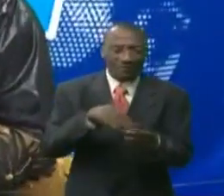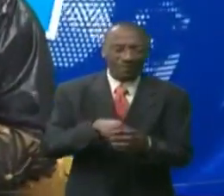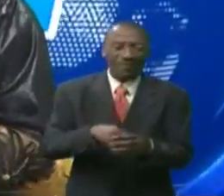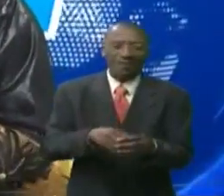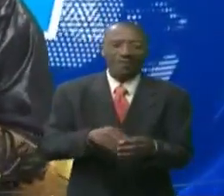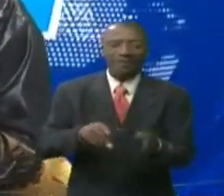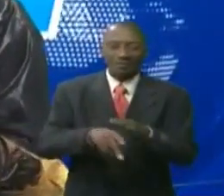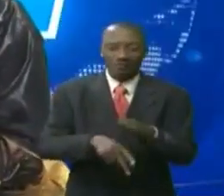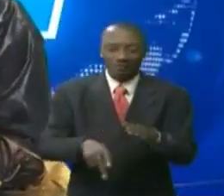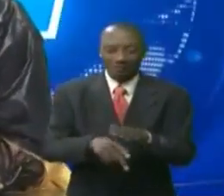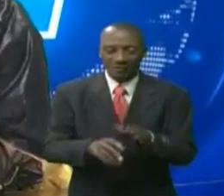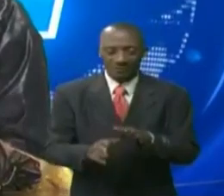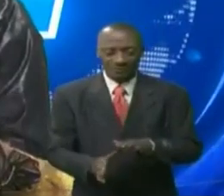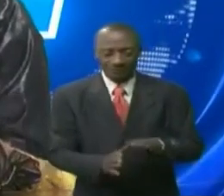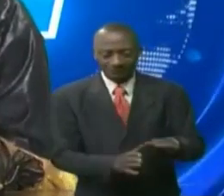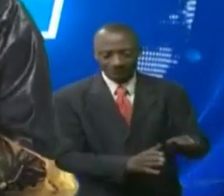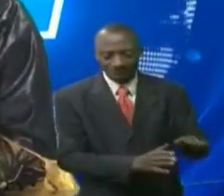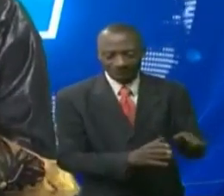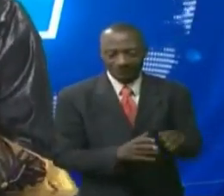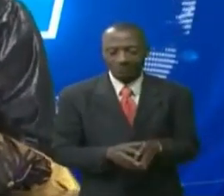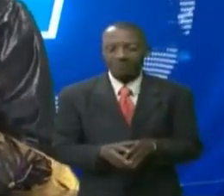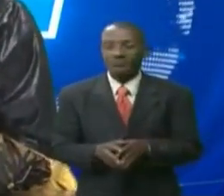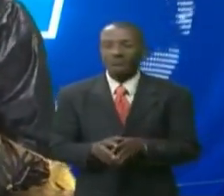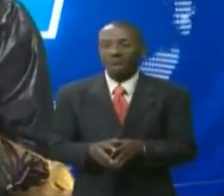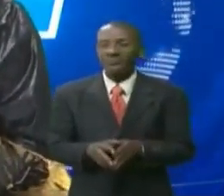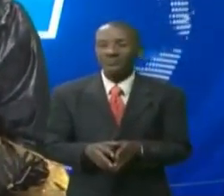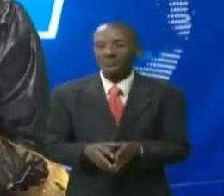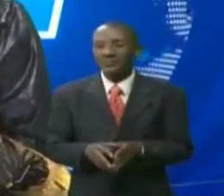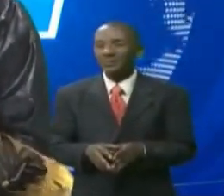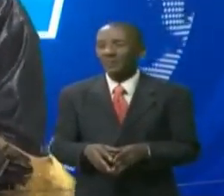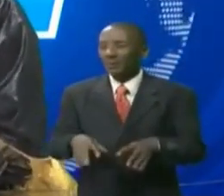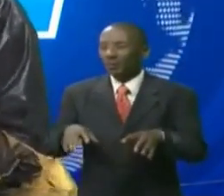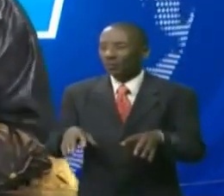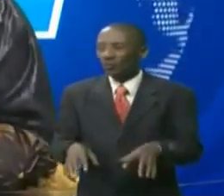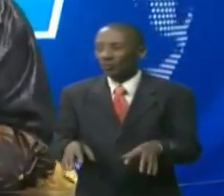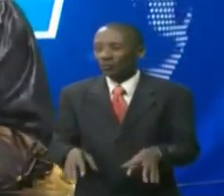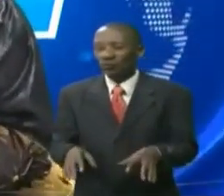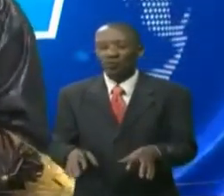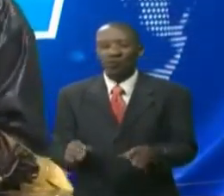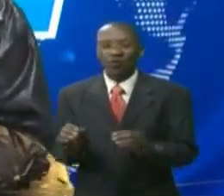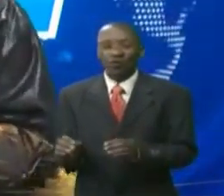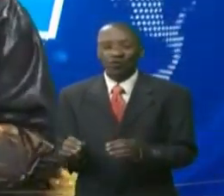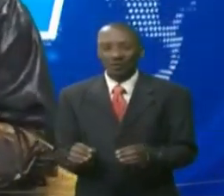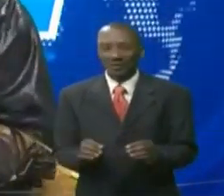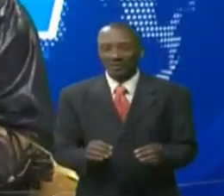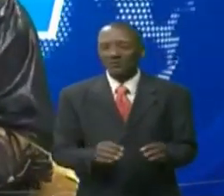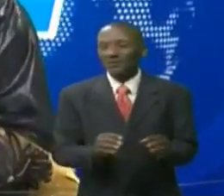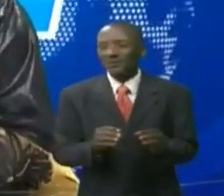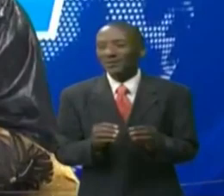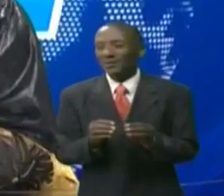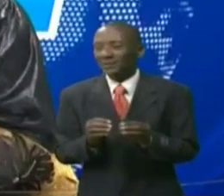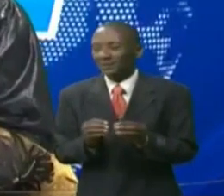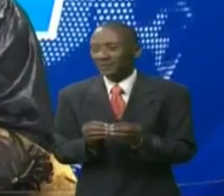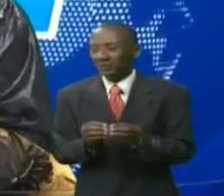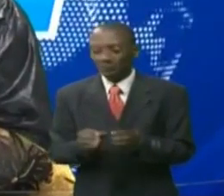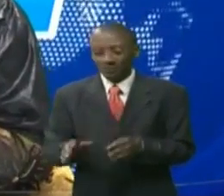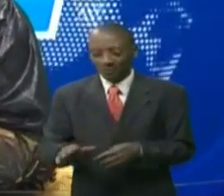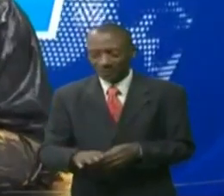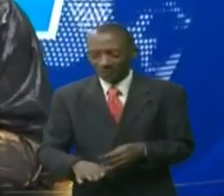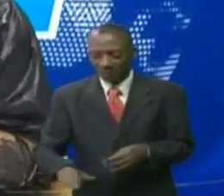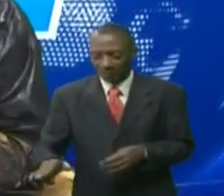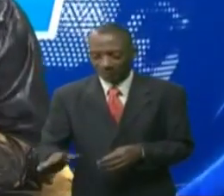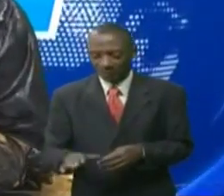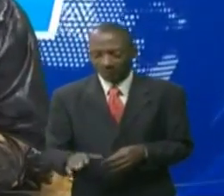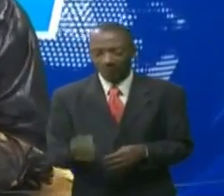la RDC organise son premier forum national sur la malnutrition le travaux qui se tiendront durant